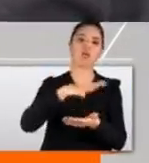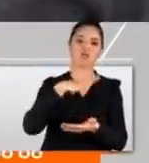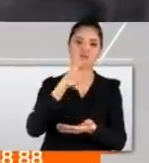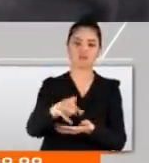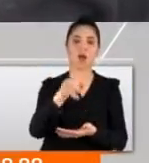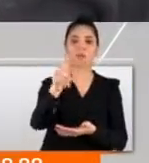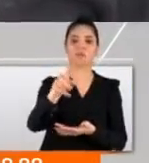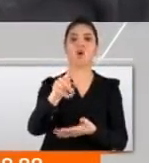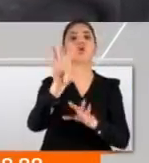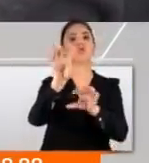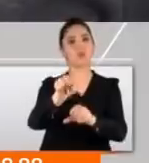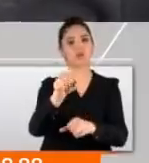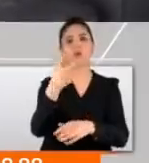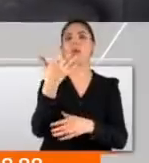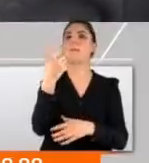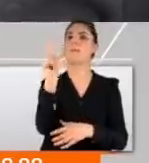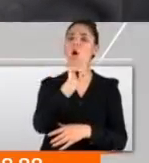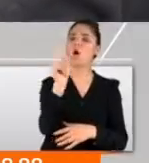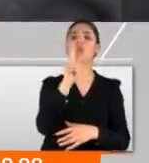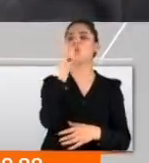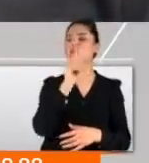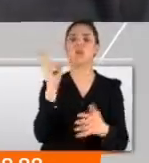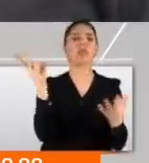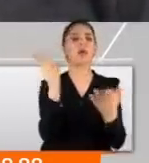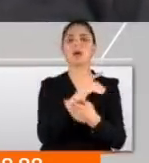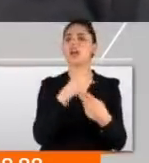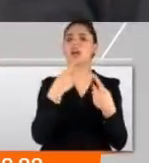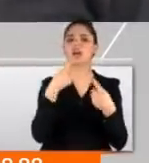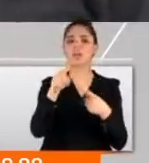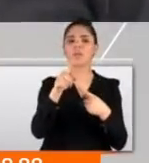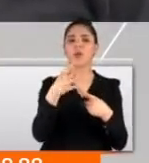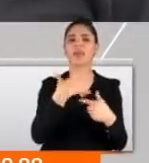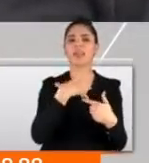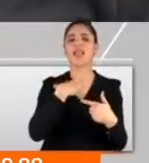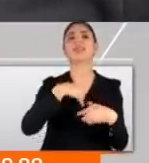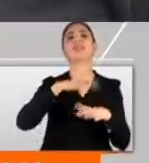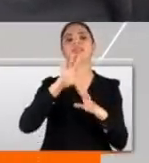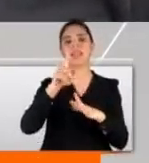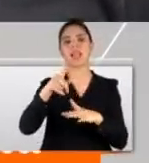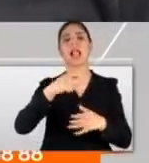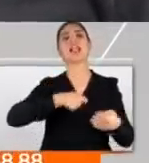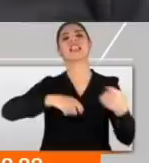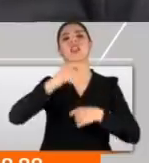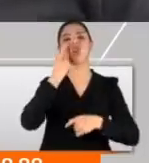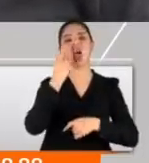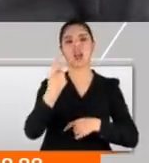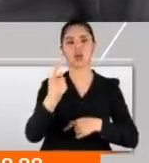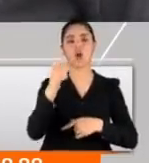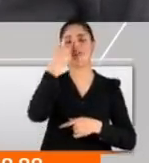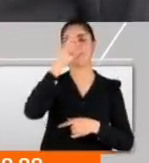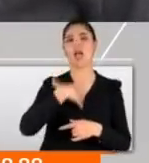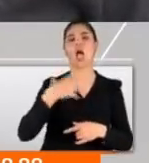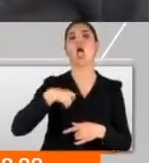arkadaşlarımız tuttuğu balıkları 5 tane, 10 tane veya 50 tane, 100 tane neyse. Amatör balıkçılar değil değil mi? Amatör balıkçılar değil. Ticari balıkçılar arkadaşlarımız tuttukları